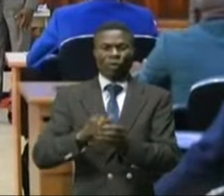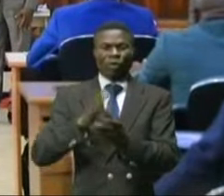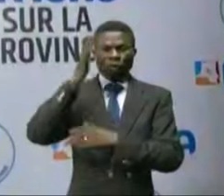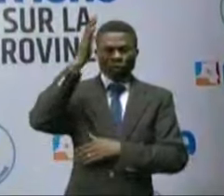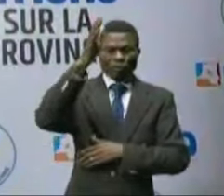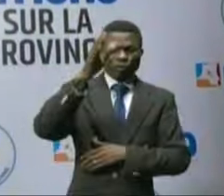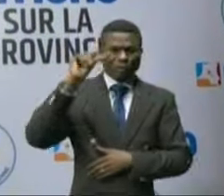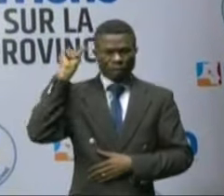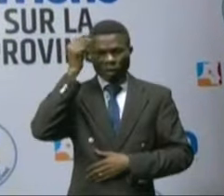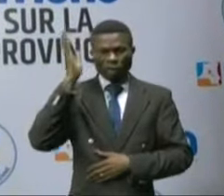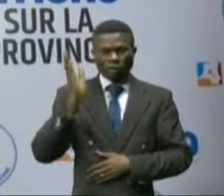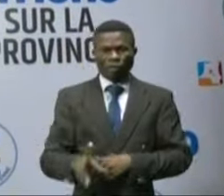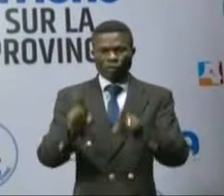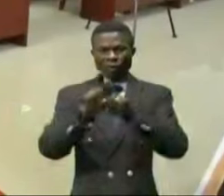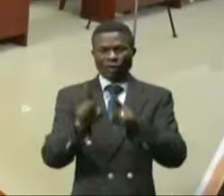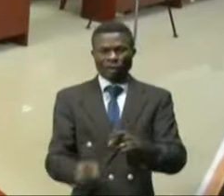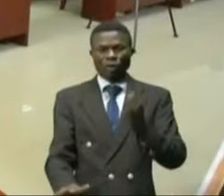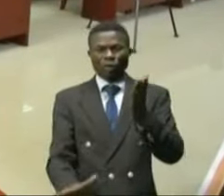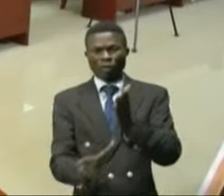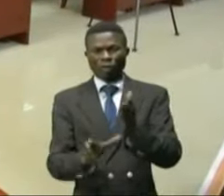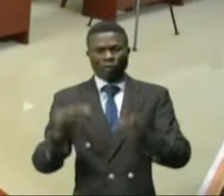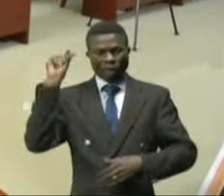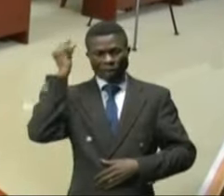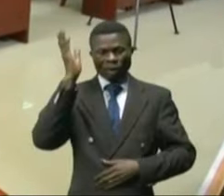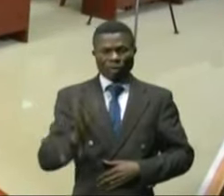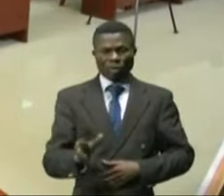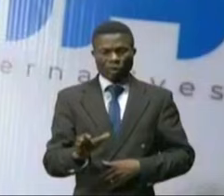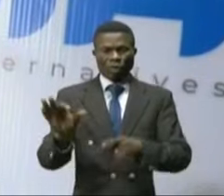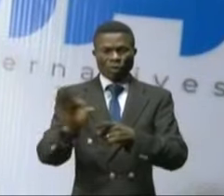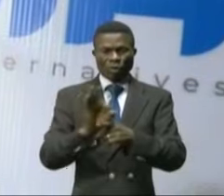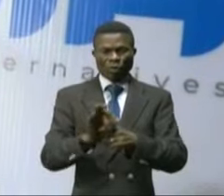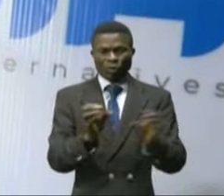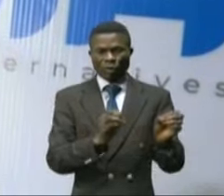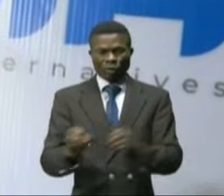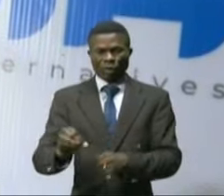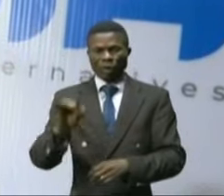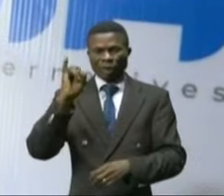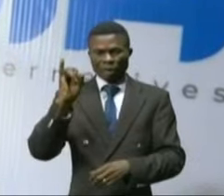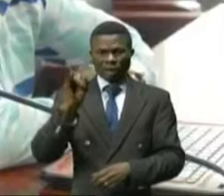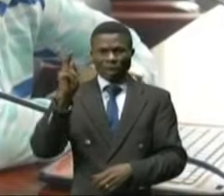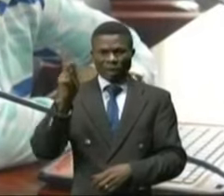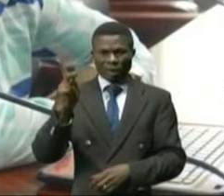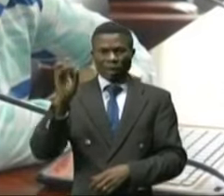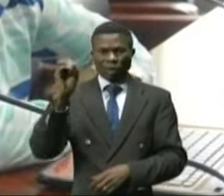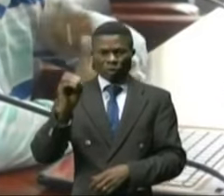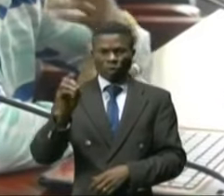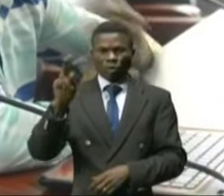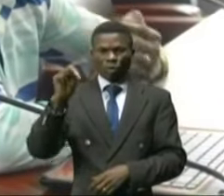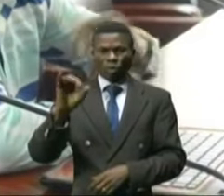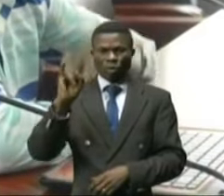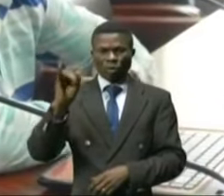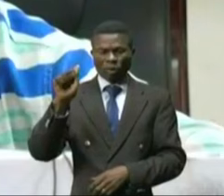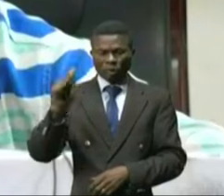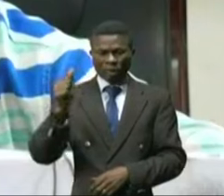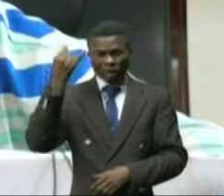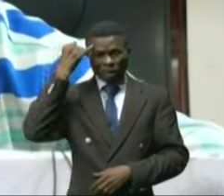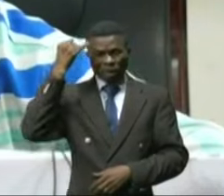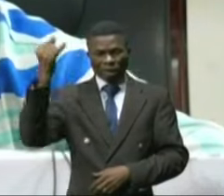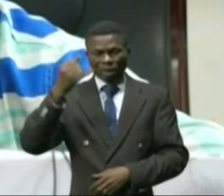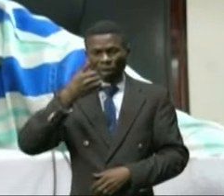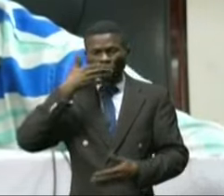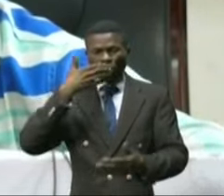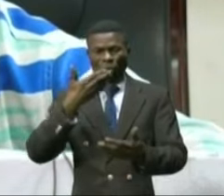vice-gouverneur. C'est ainsi, lors d'un atelier organisé par Iconia, Institut et Initiative pour la veille